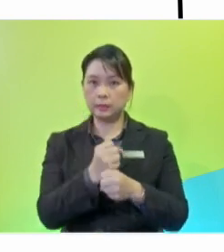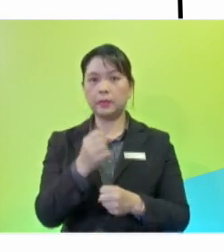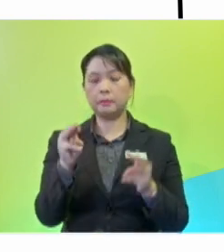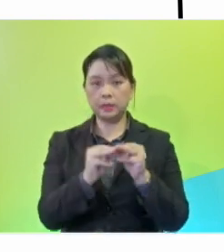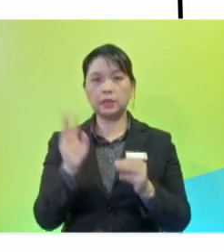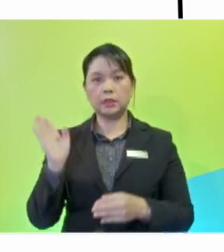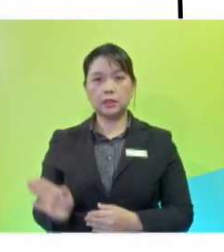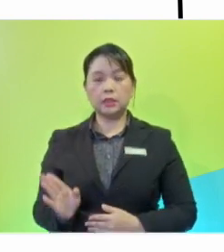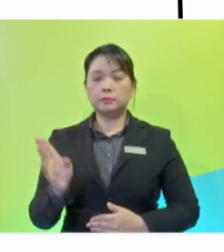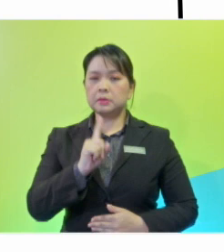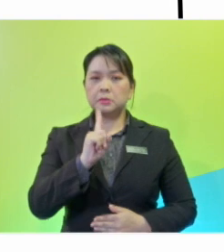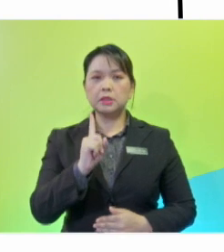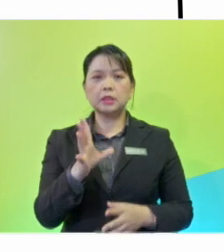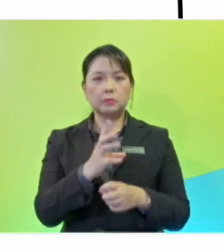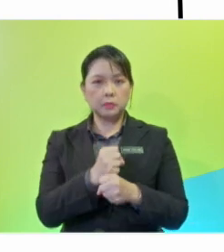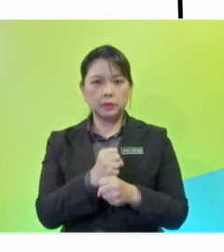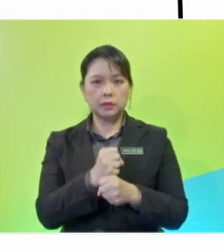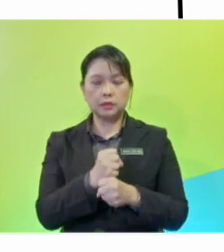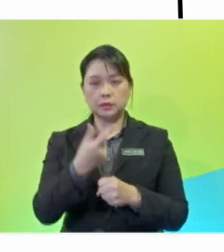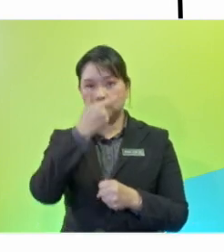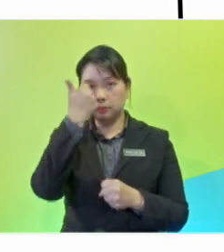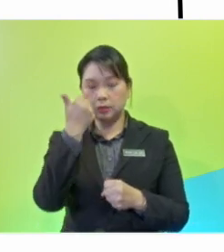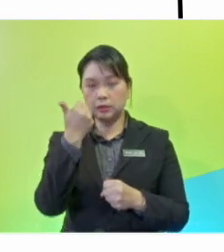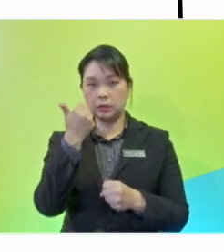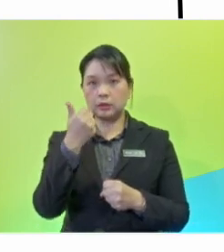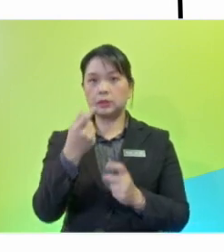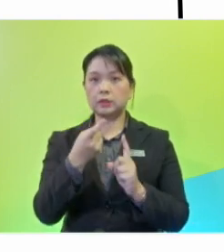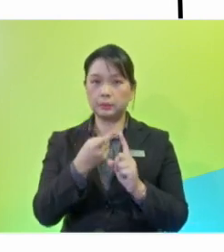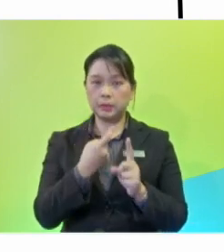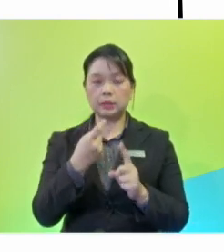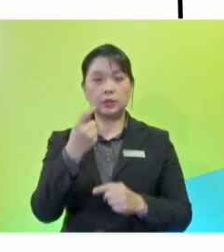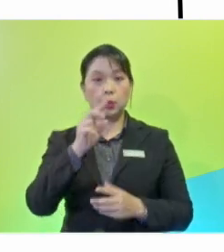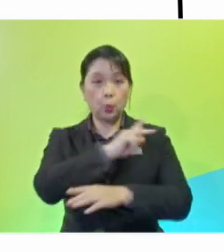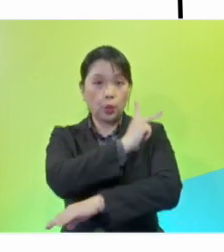+ 16 mana datangnya kita kembangkan x + 40